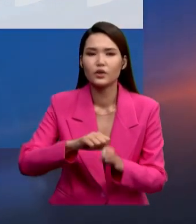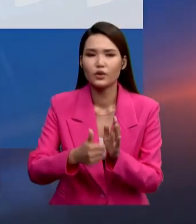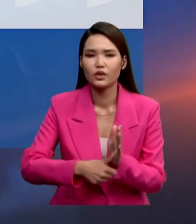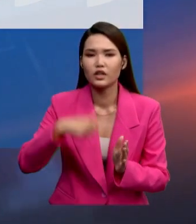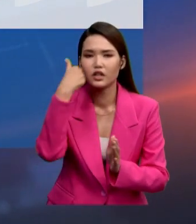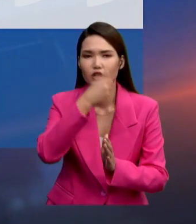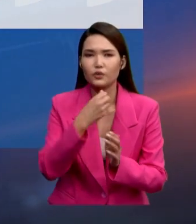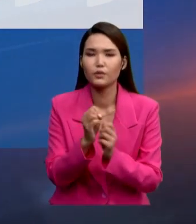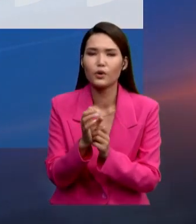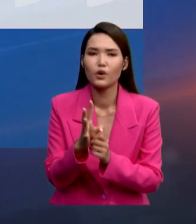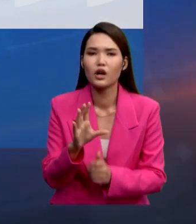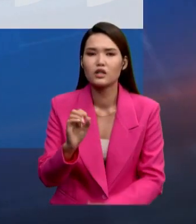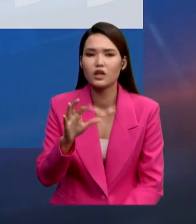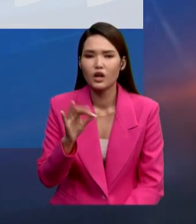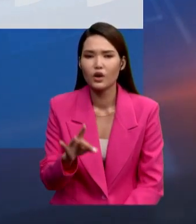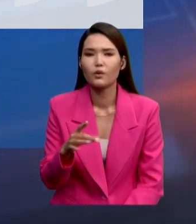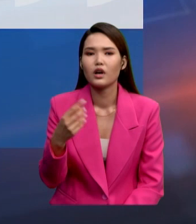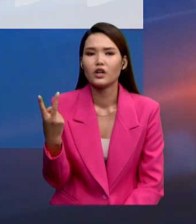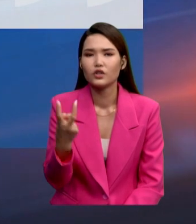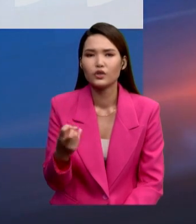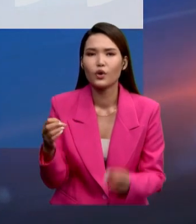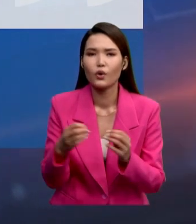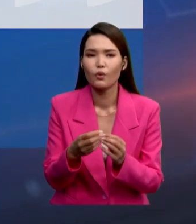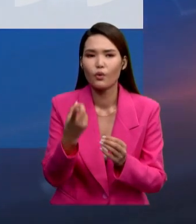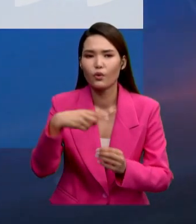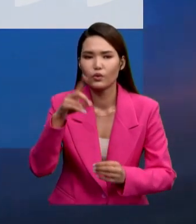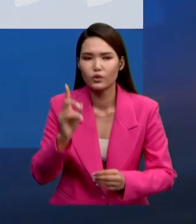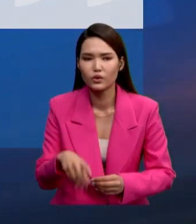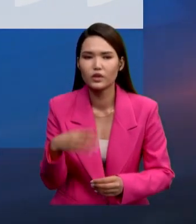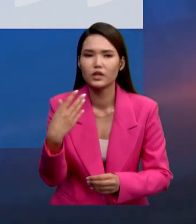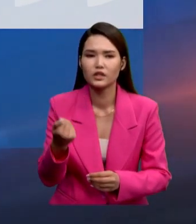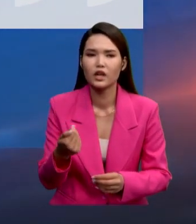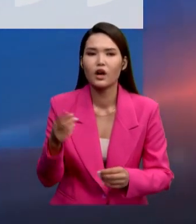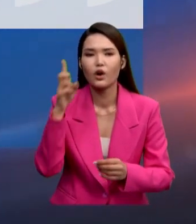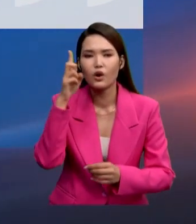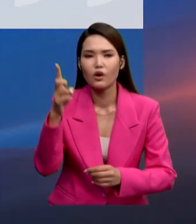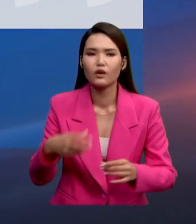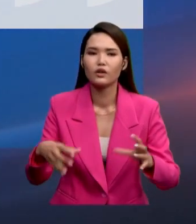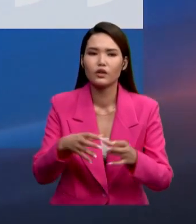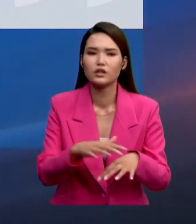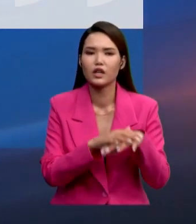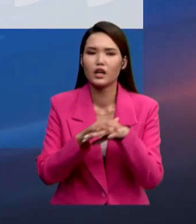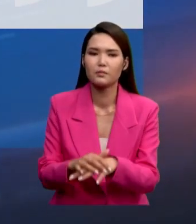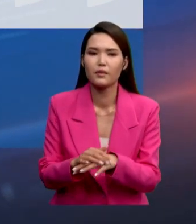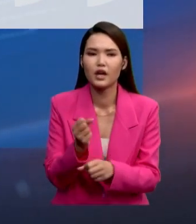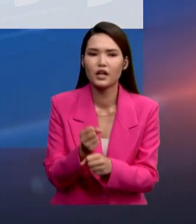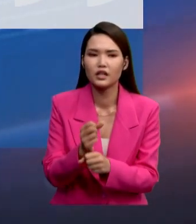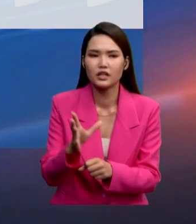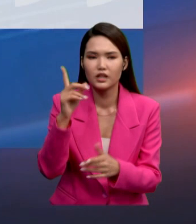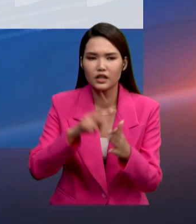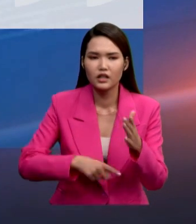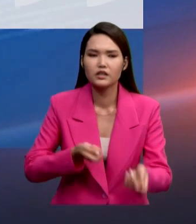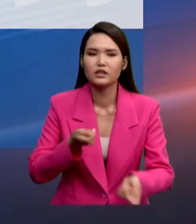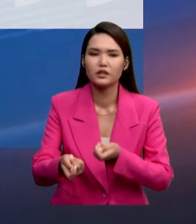жылғы 14 сәуірдегі нөмірі 213 қаулысының және қордың ұлттық банкпен жасасқан сенімгерлік